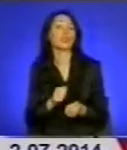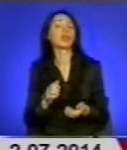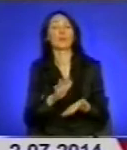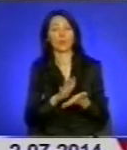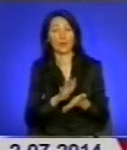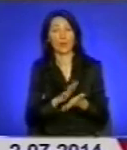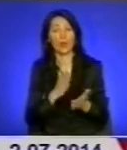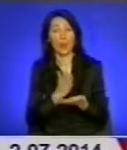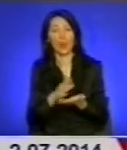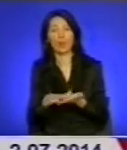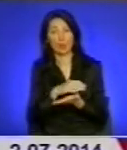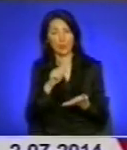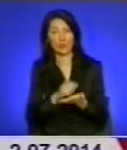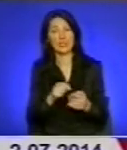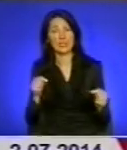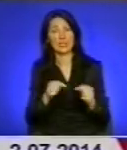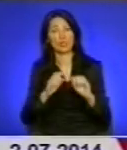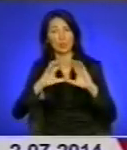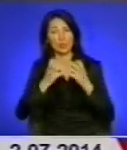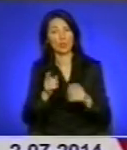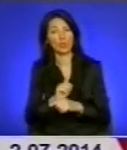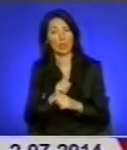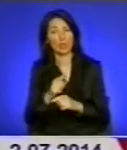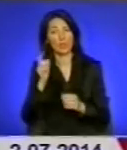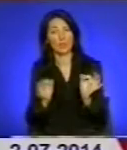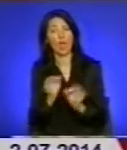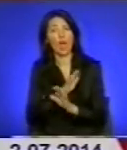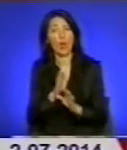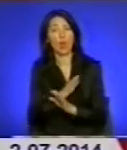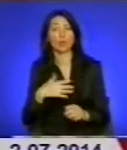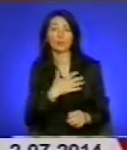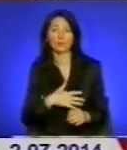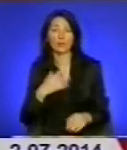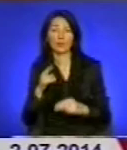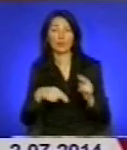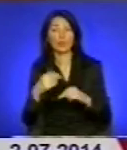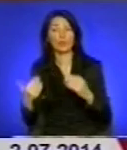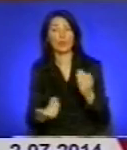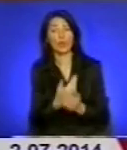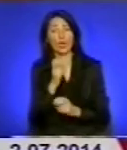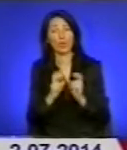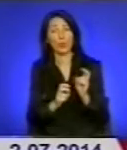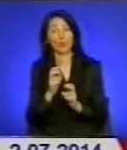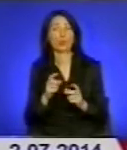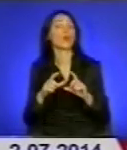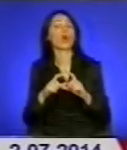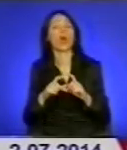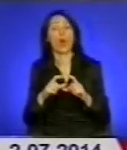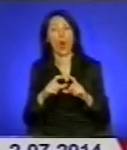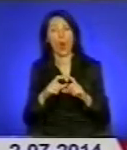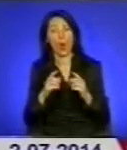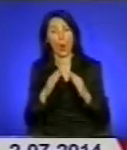утилізуватися згідно з міжнародними стандартами екологи занепокоєння будівництвом нових промислових об'єктів на сьогоднішній